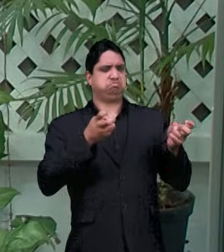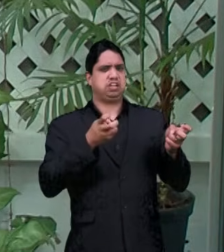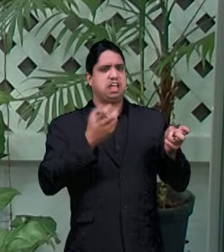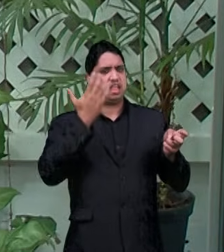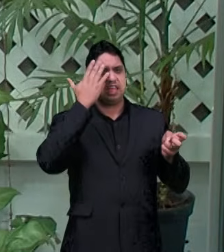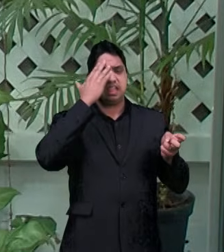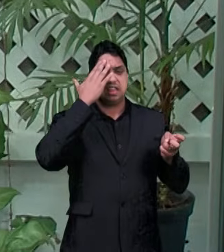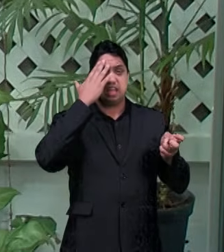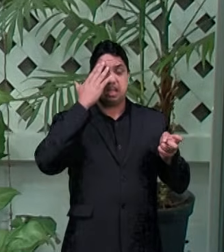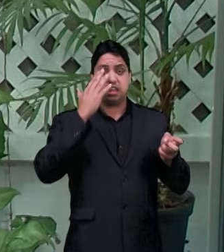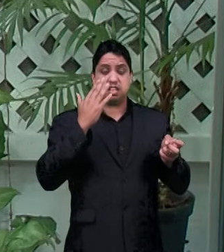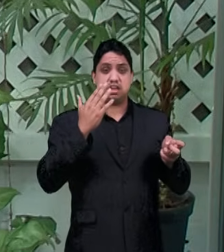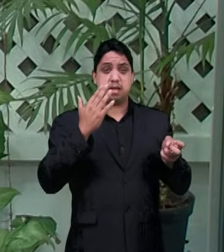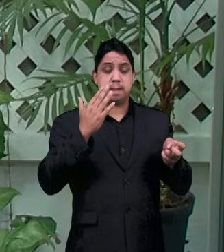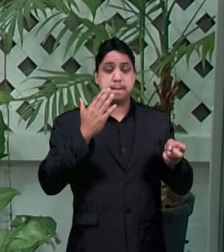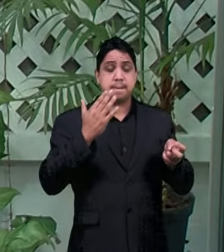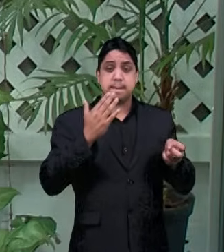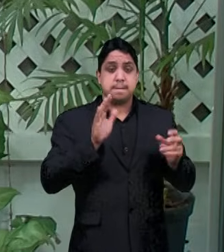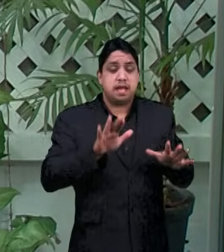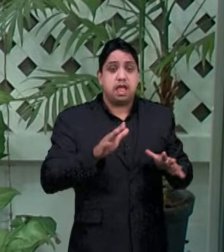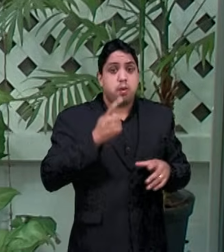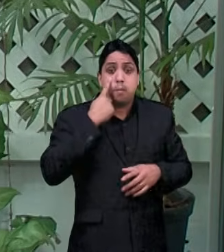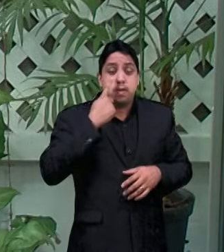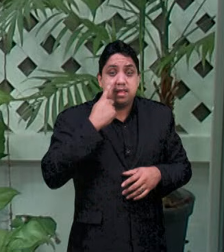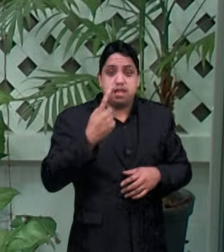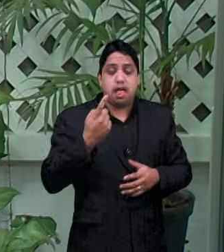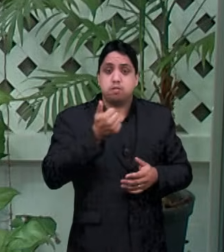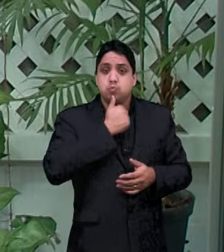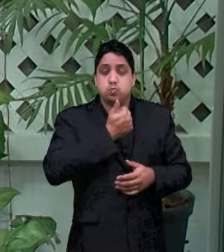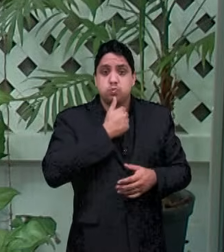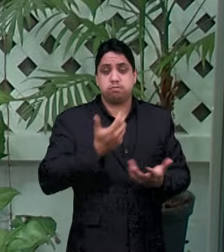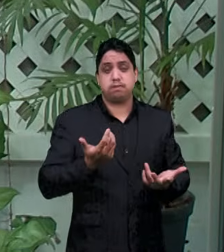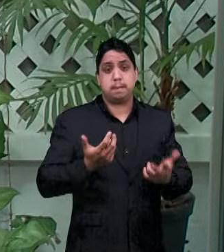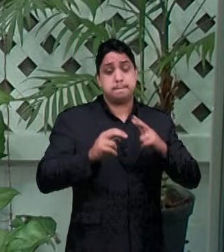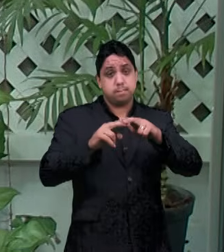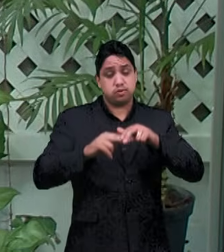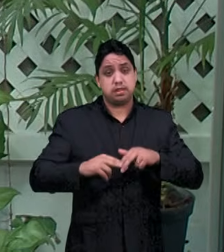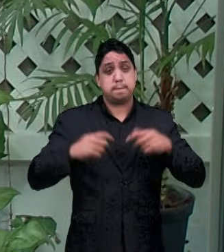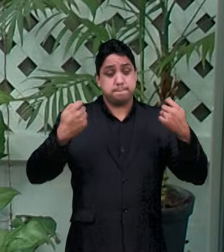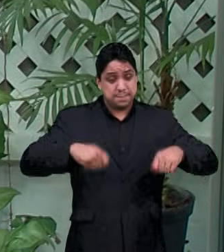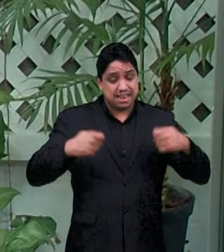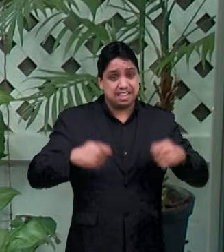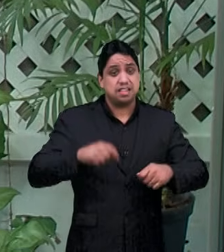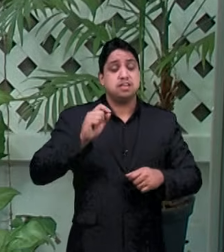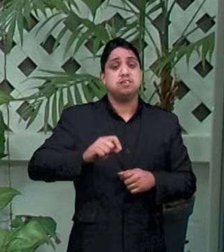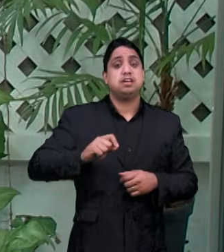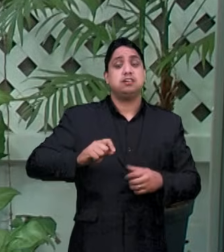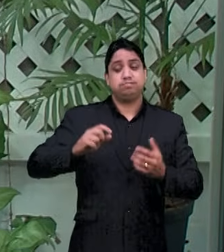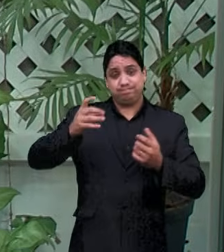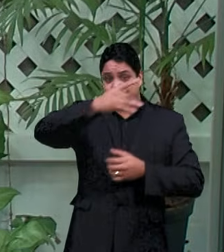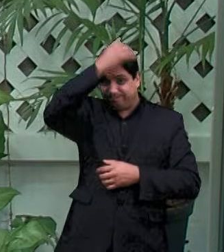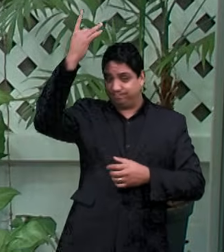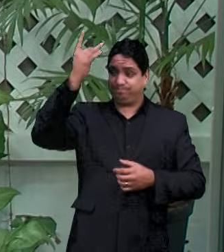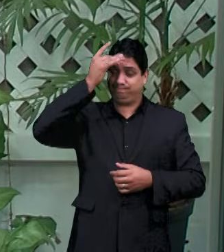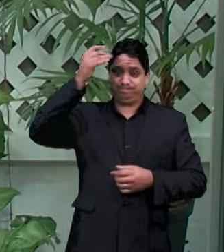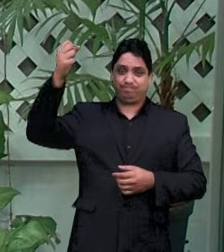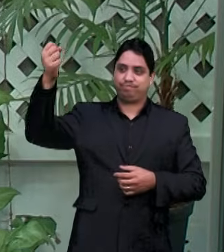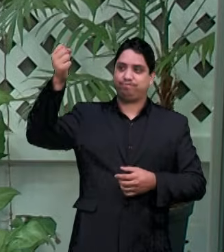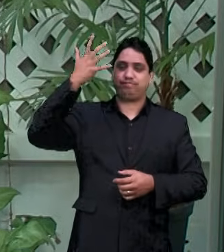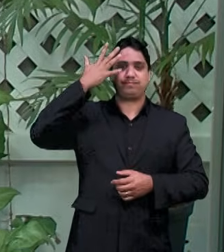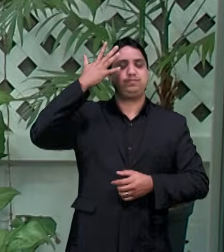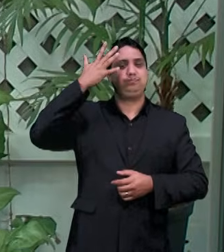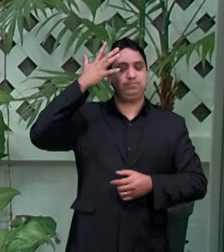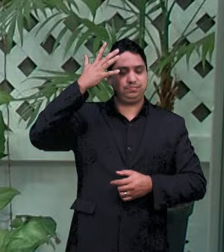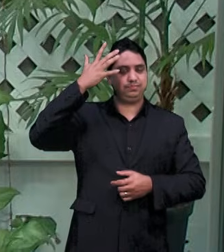simplement, elles ne s'aperçoivent pas. C'est pour cela qu'il est nécessaire d'avoir la révélation. Parce que la